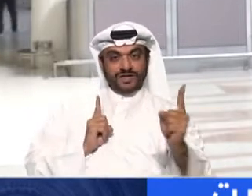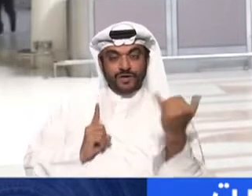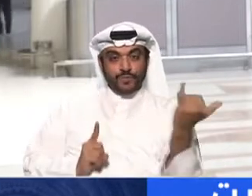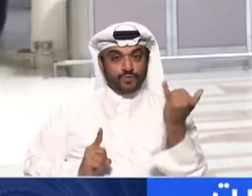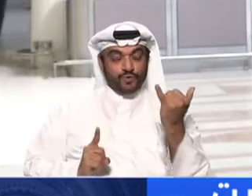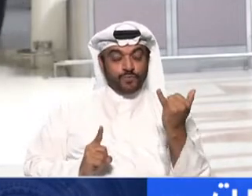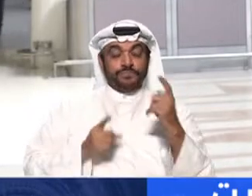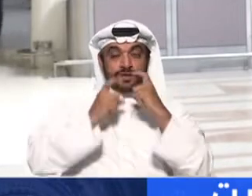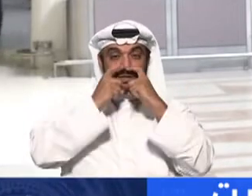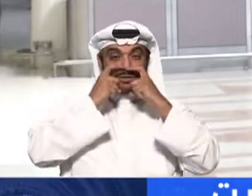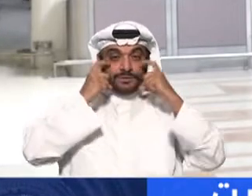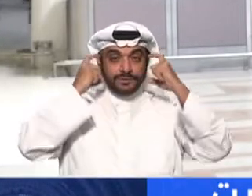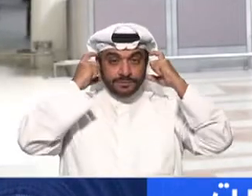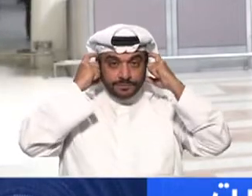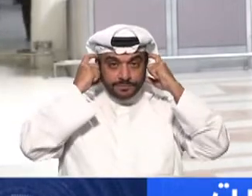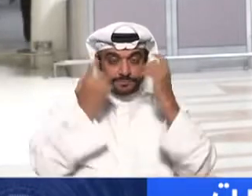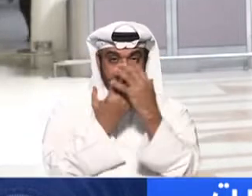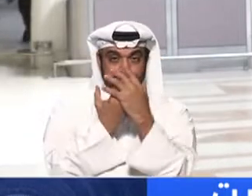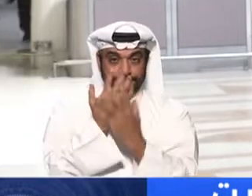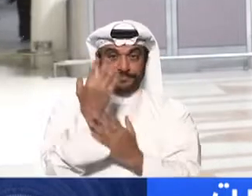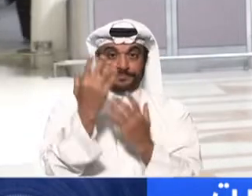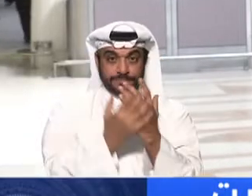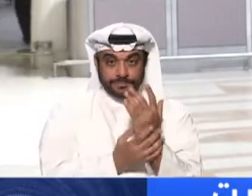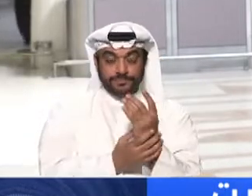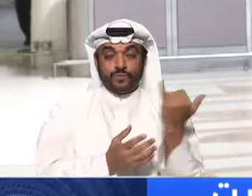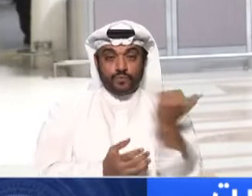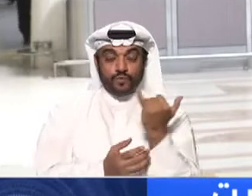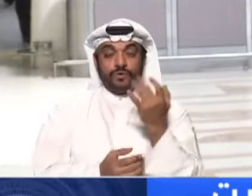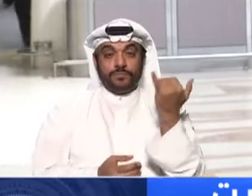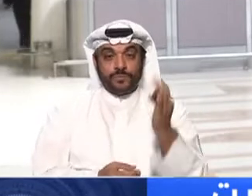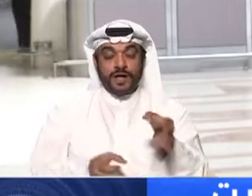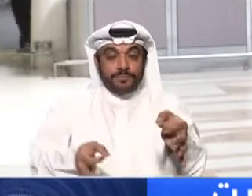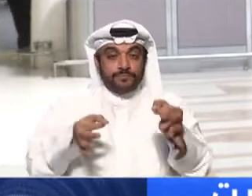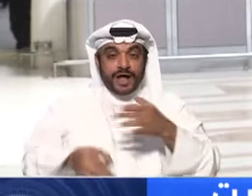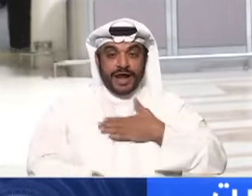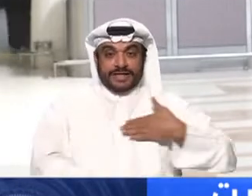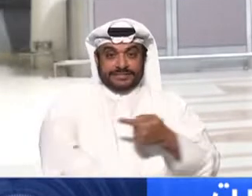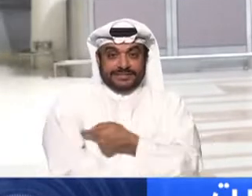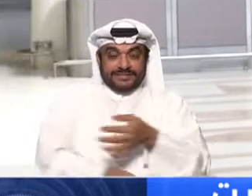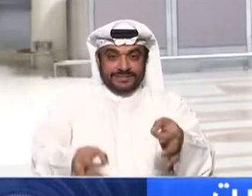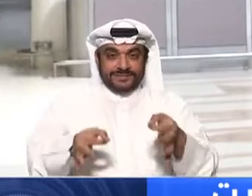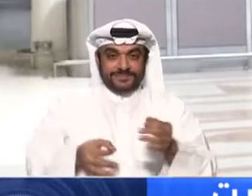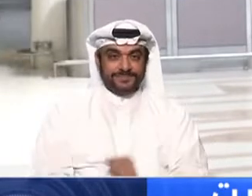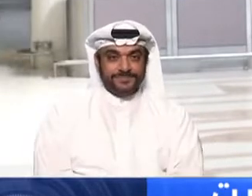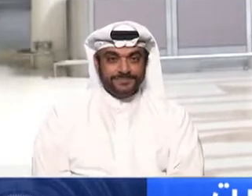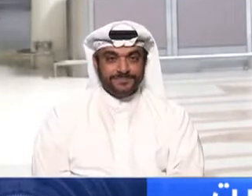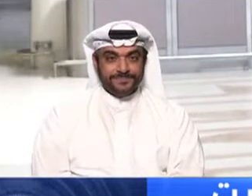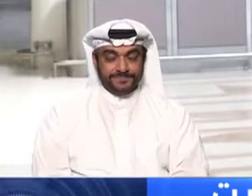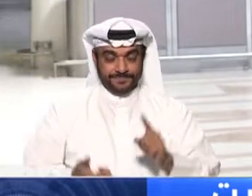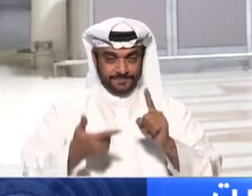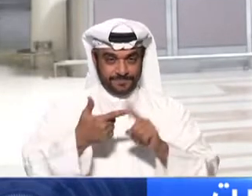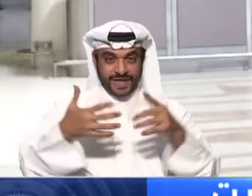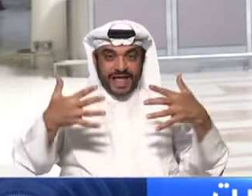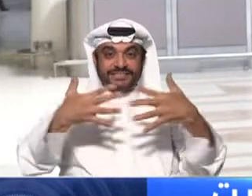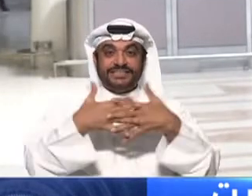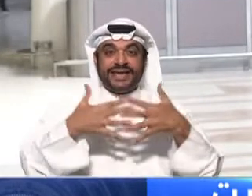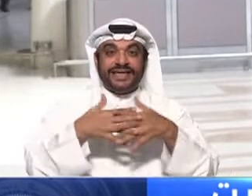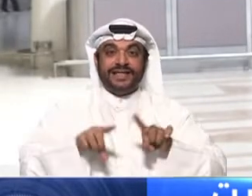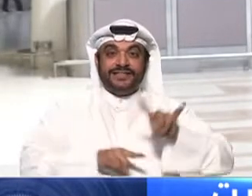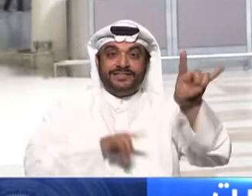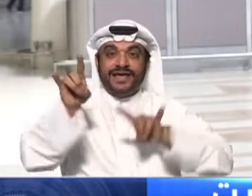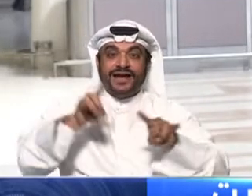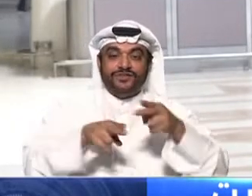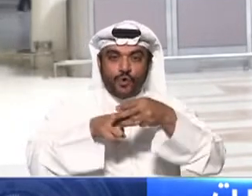باللبس الكمام والغفاز ووفق الشرطات الصحية اللي موجودة. الشركات منها الكويتية ومنها